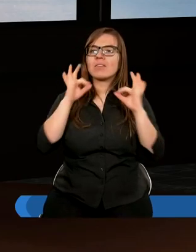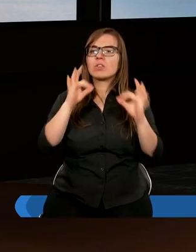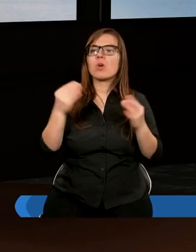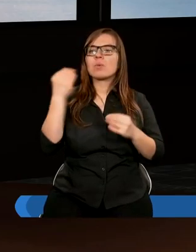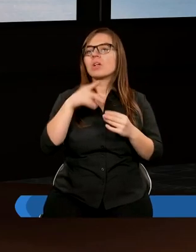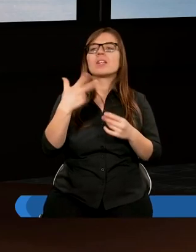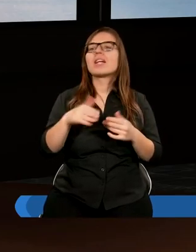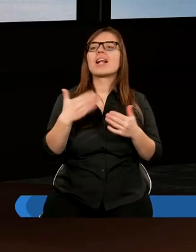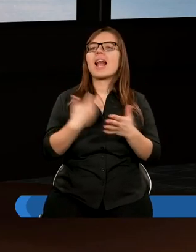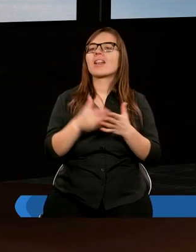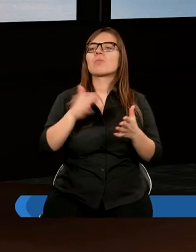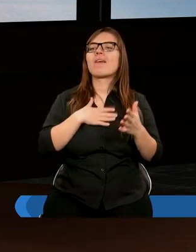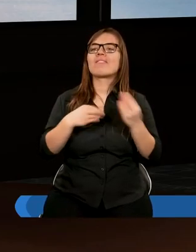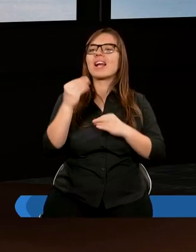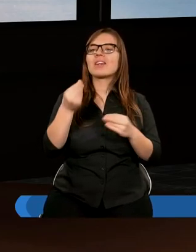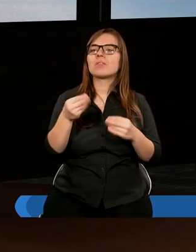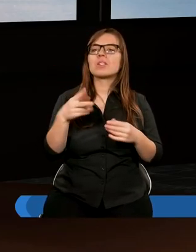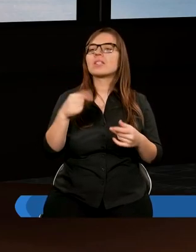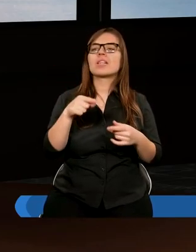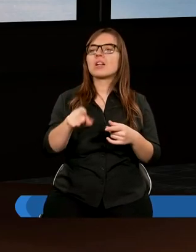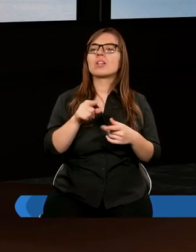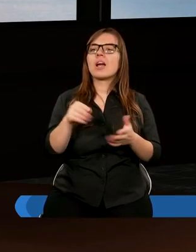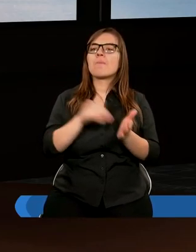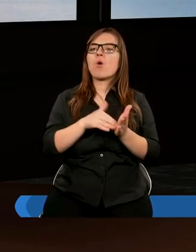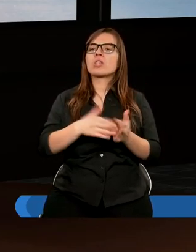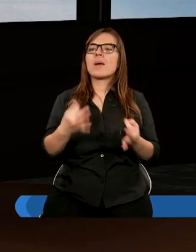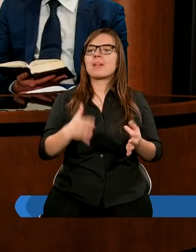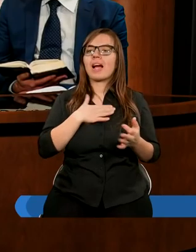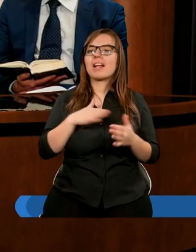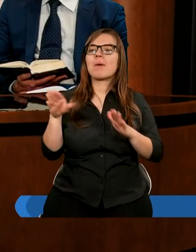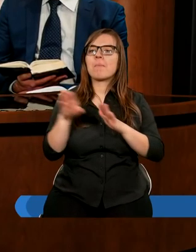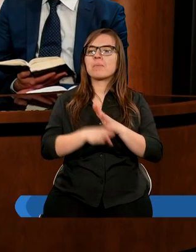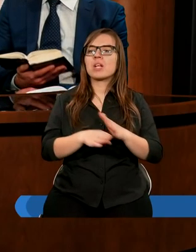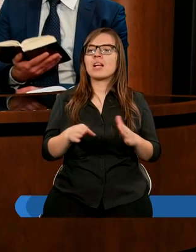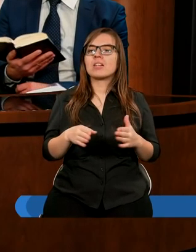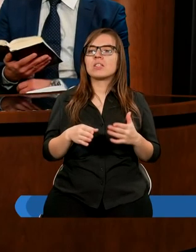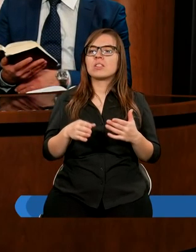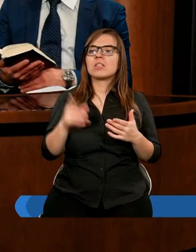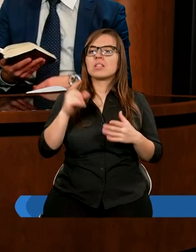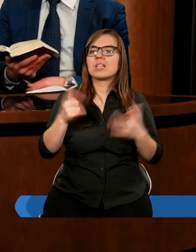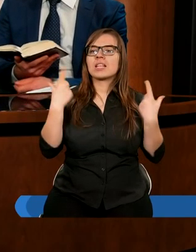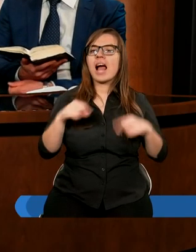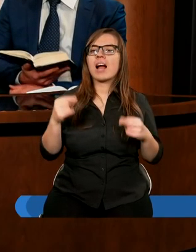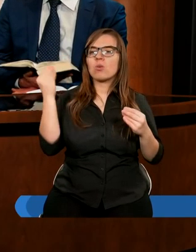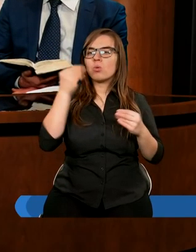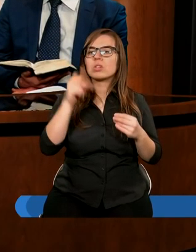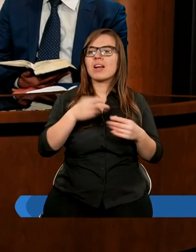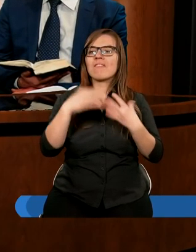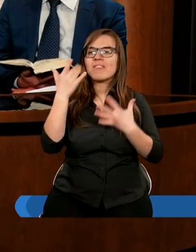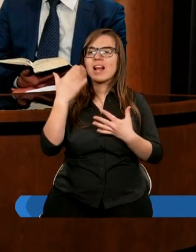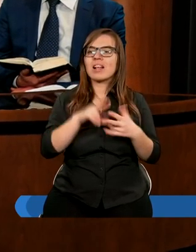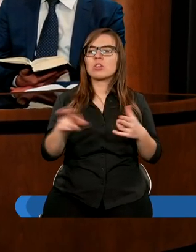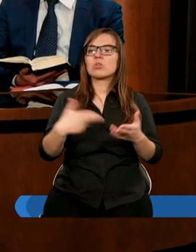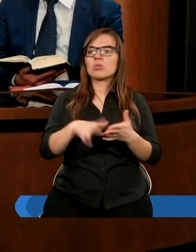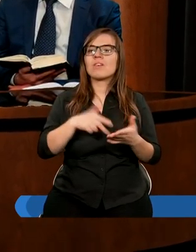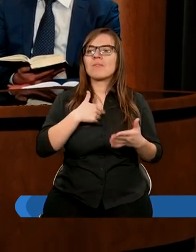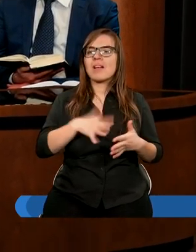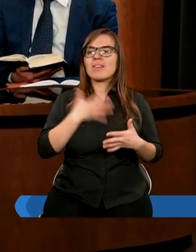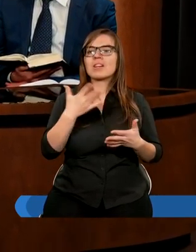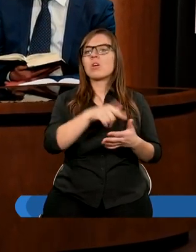że mam większe dochody, tylko nagle potrzeby mam mniejsze, bo nagle uczy, że wiele rzeczy, które wcześniej